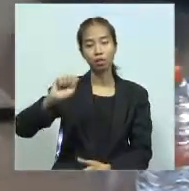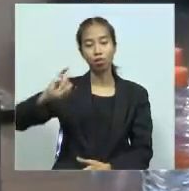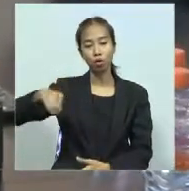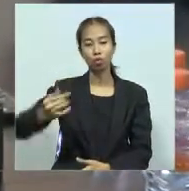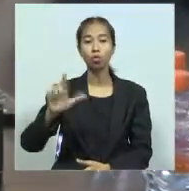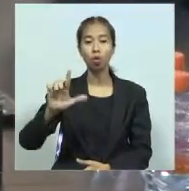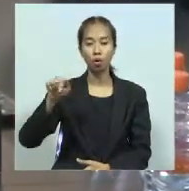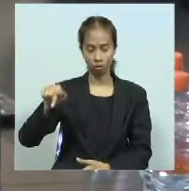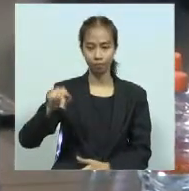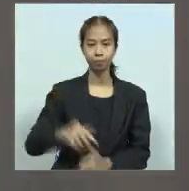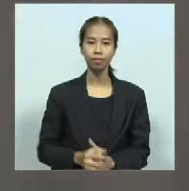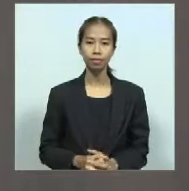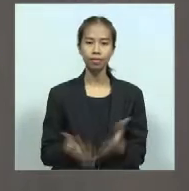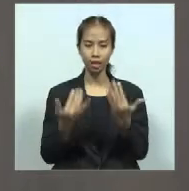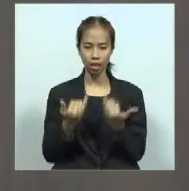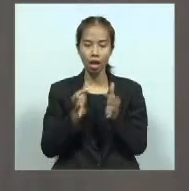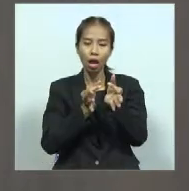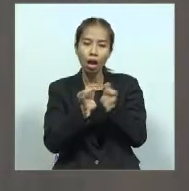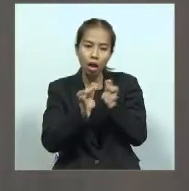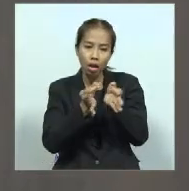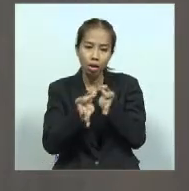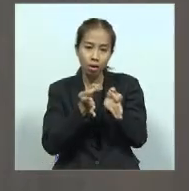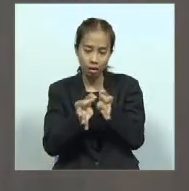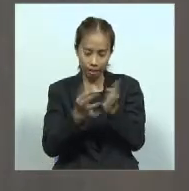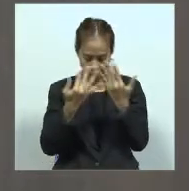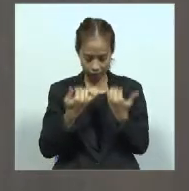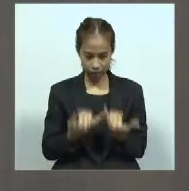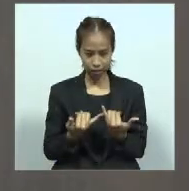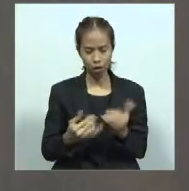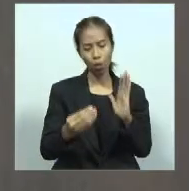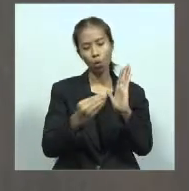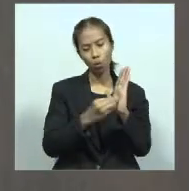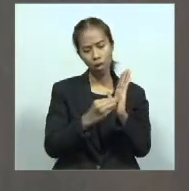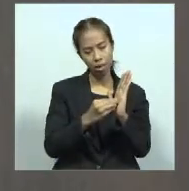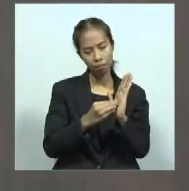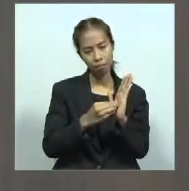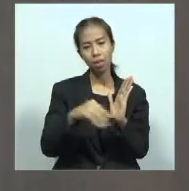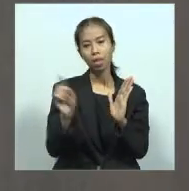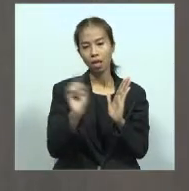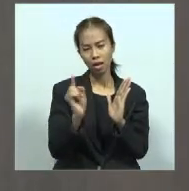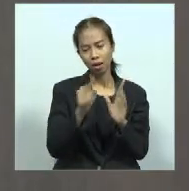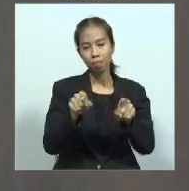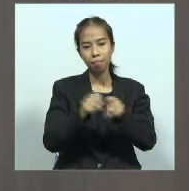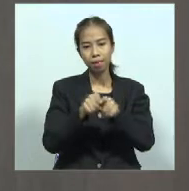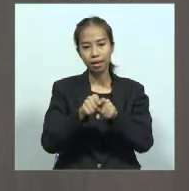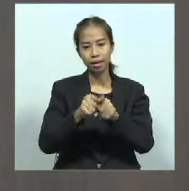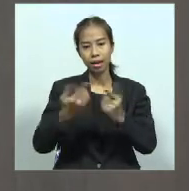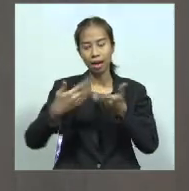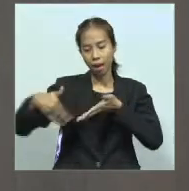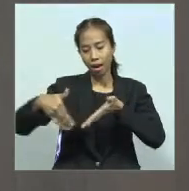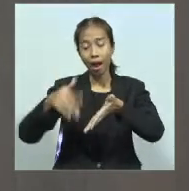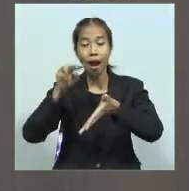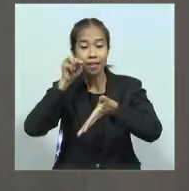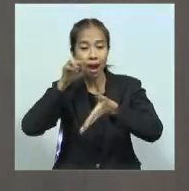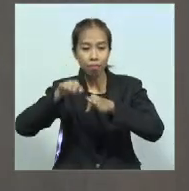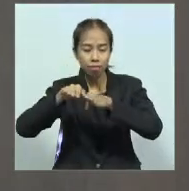าคุณทหารลาดกระบังที่อธิบายนะคะว่าสภาพพื้นที่ของกรุงเทพมหานครอยู่ต่ำกว่าระดับแม่น้ำเจ้าพระ